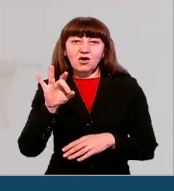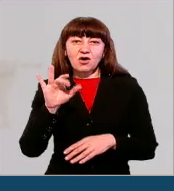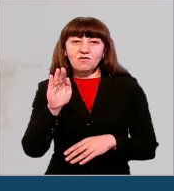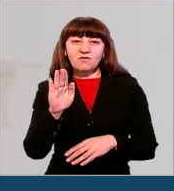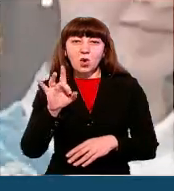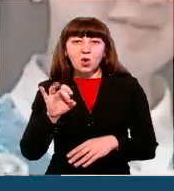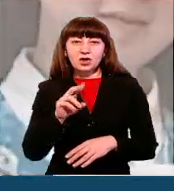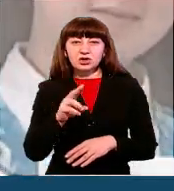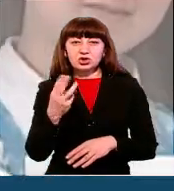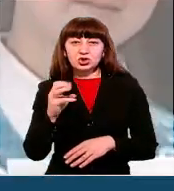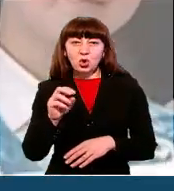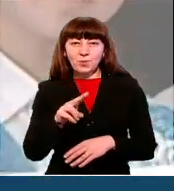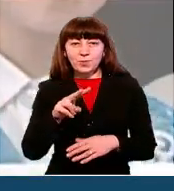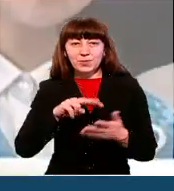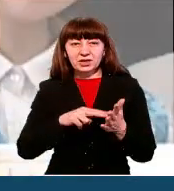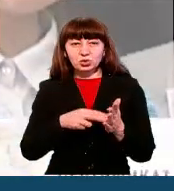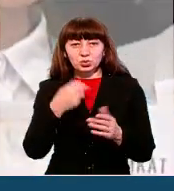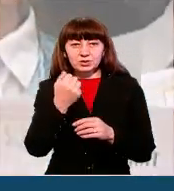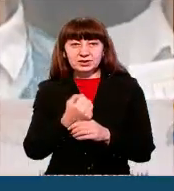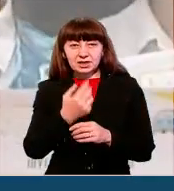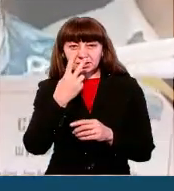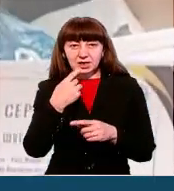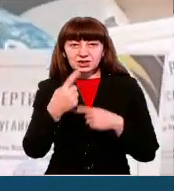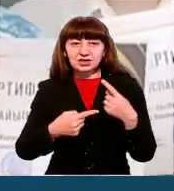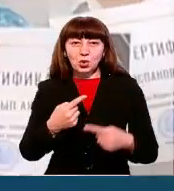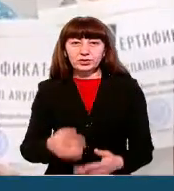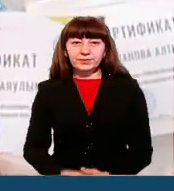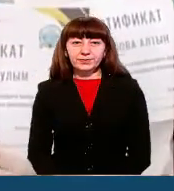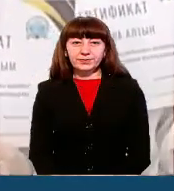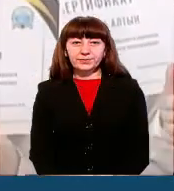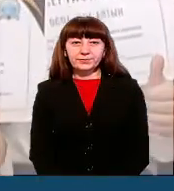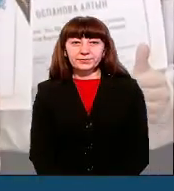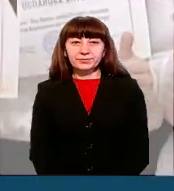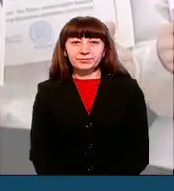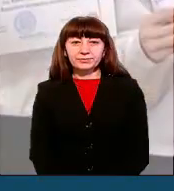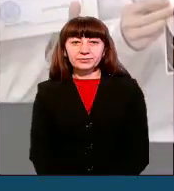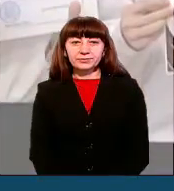мероприятием в районе. Амирлан Байгонес, Гулим Кажым Кызы, Алексей Руденко, телеканал Костанай.